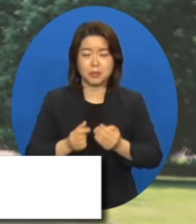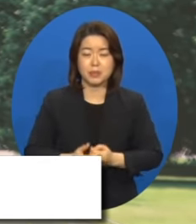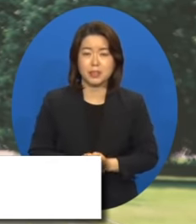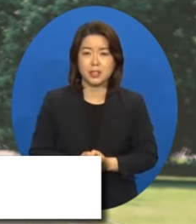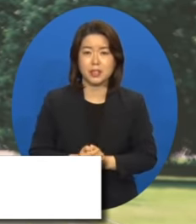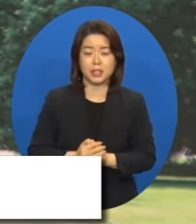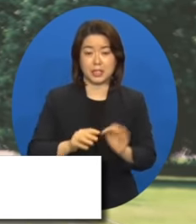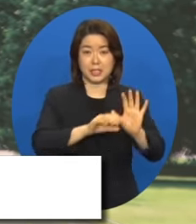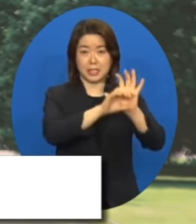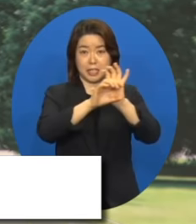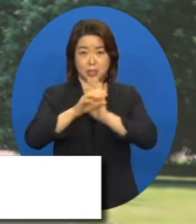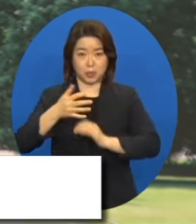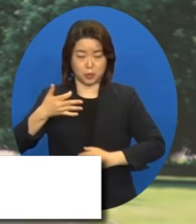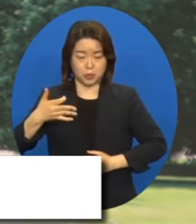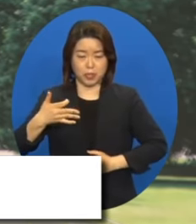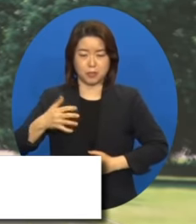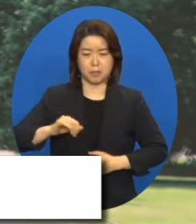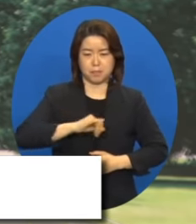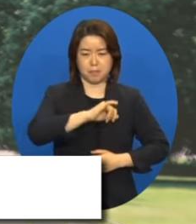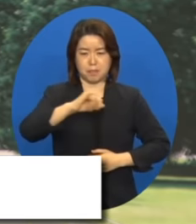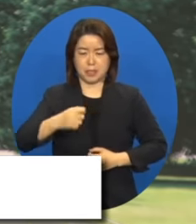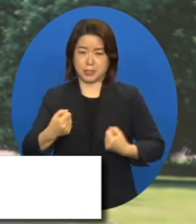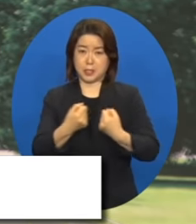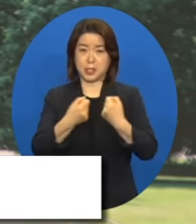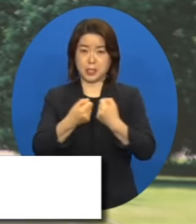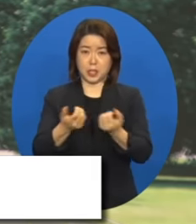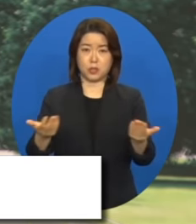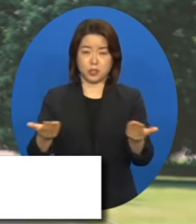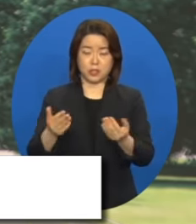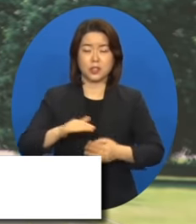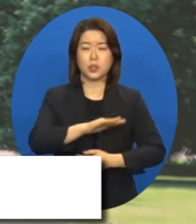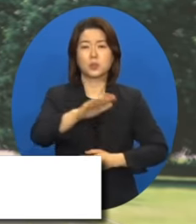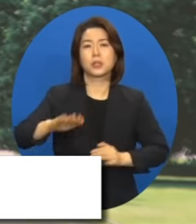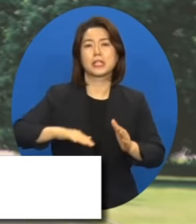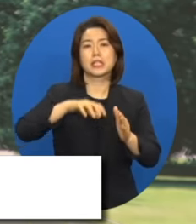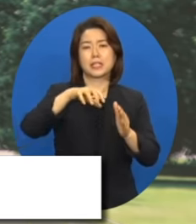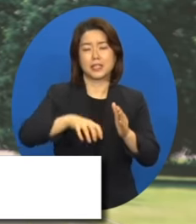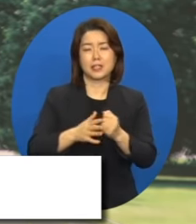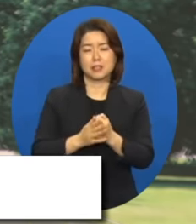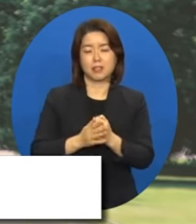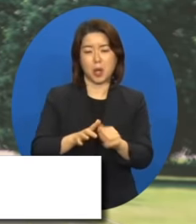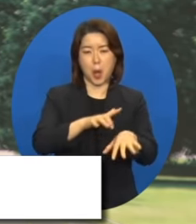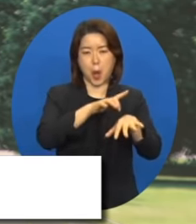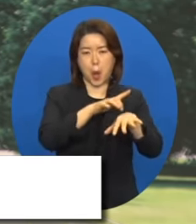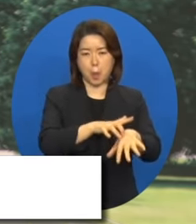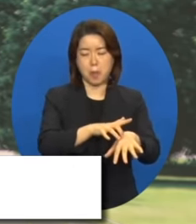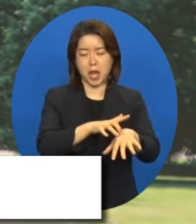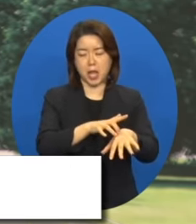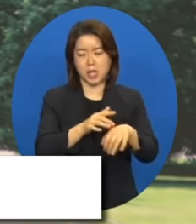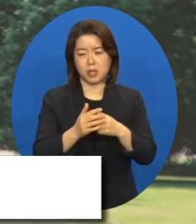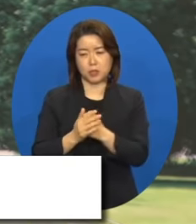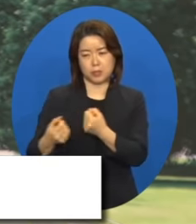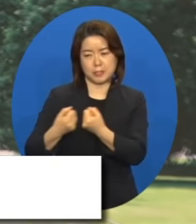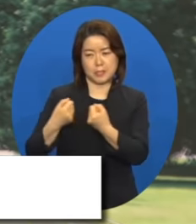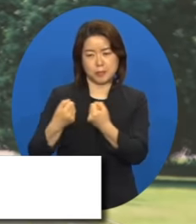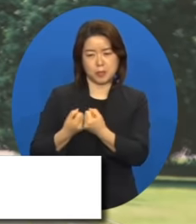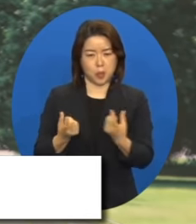코로나19 바이러스와 싸우는 것이 우리가 가정에서 마귀와 싸우는 것과 대단히 흡사합니다.